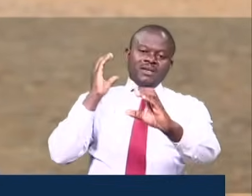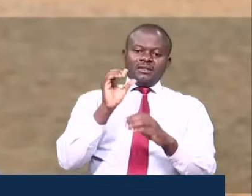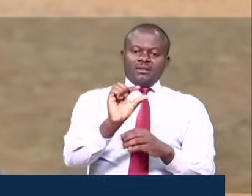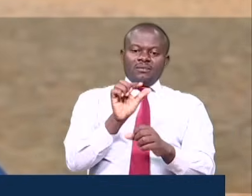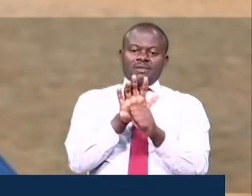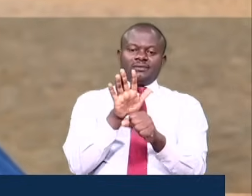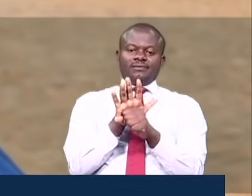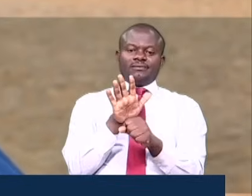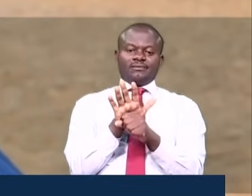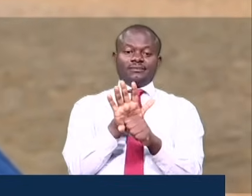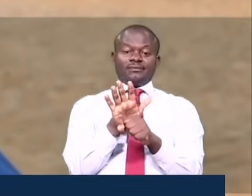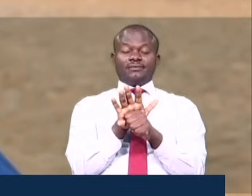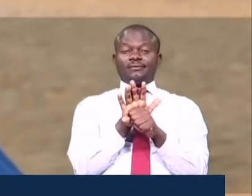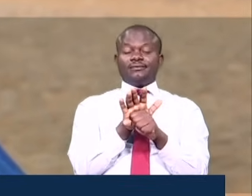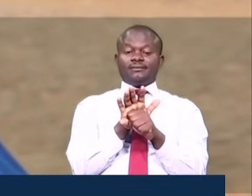Kimironko